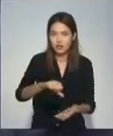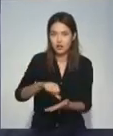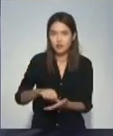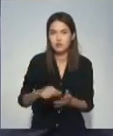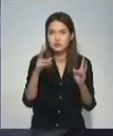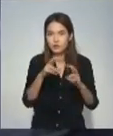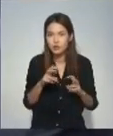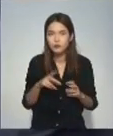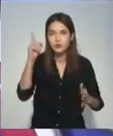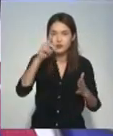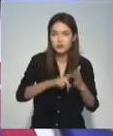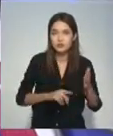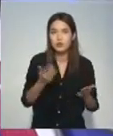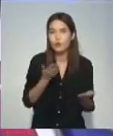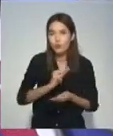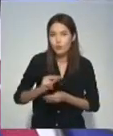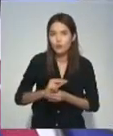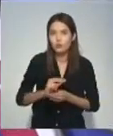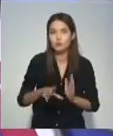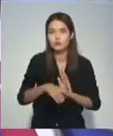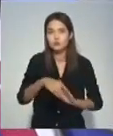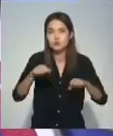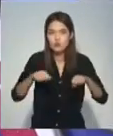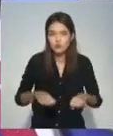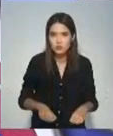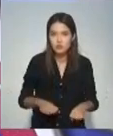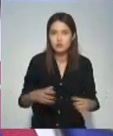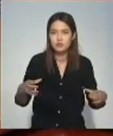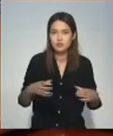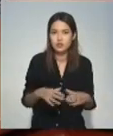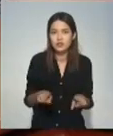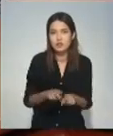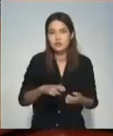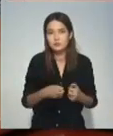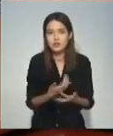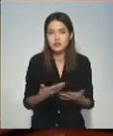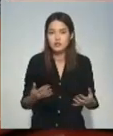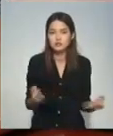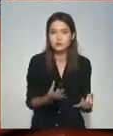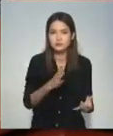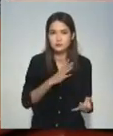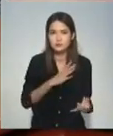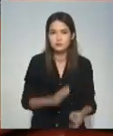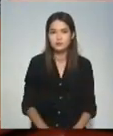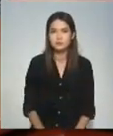сенімді тұлғаларын оқыту, сайлау науқанының құқықтық аспектілері сияқты мәселелер талқыланды.